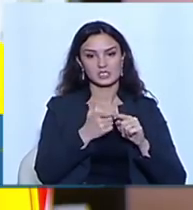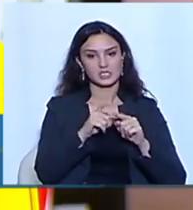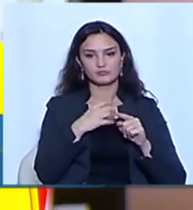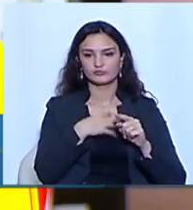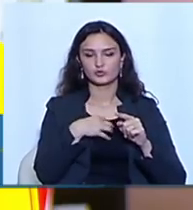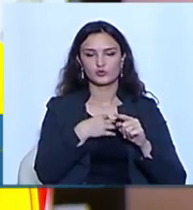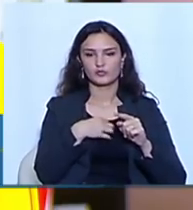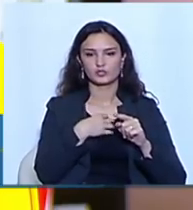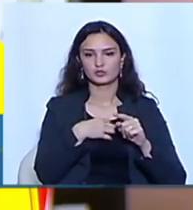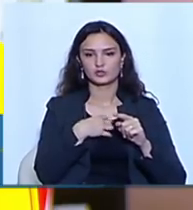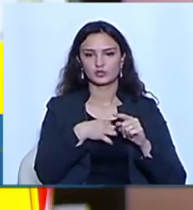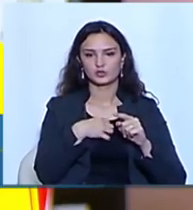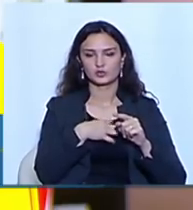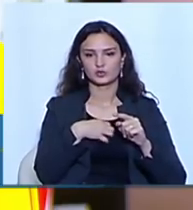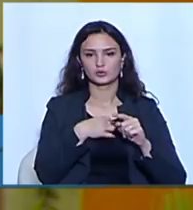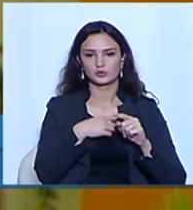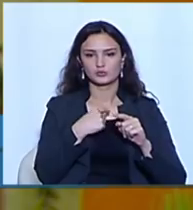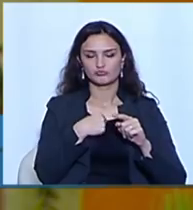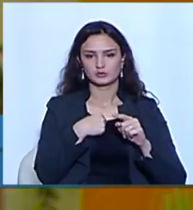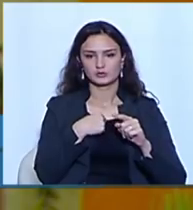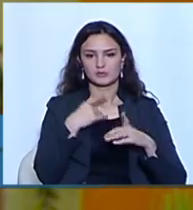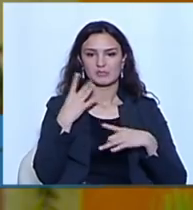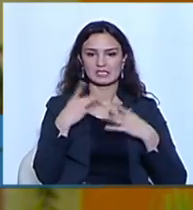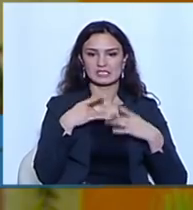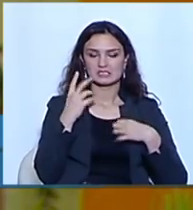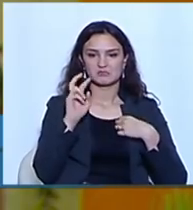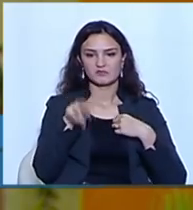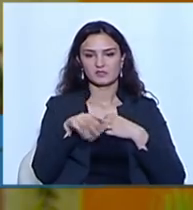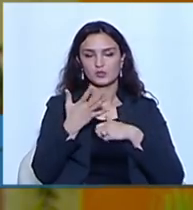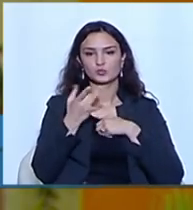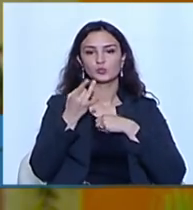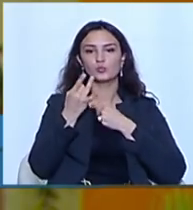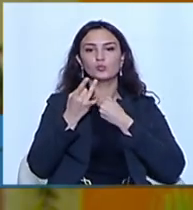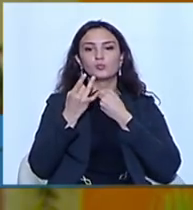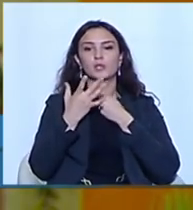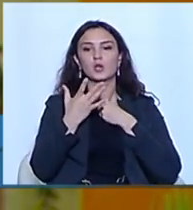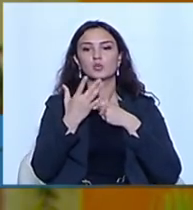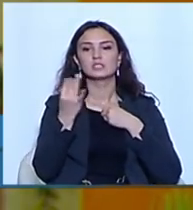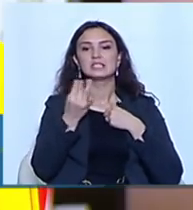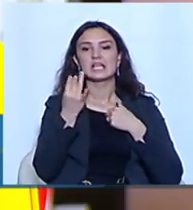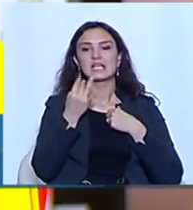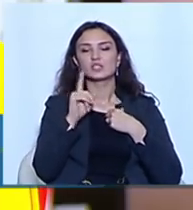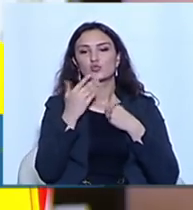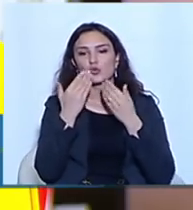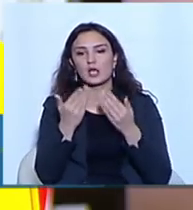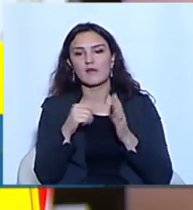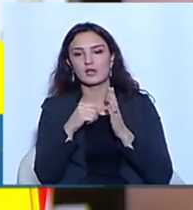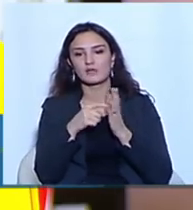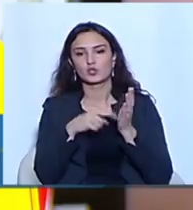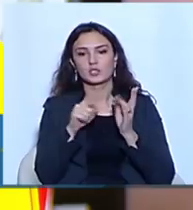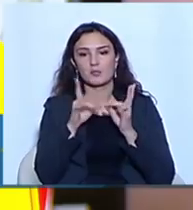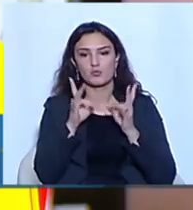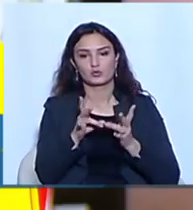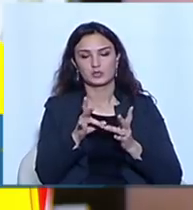ძალიან მნიშვნელოვანია ტონს როგორ ვარჩევთ, ჩვენ პრეტენზიით მივდივართ თუ უბრალოდ შემეცნებითი ინტერესი გვაქვს, რომ გავარკვიოთ რა